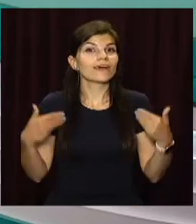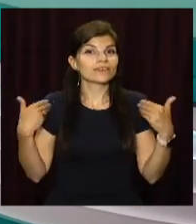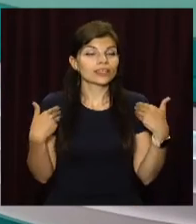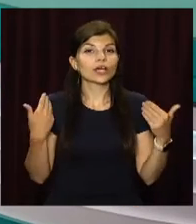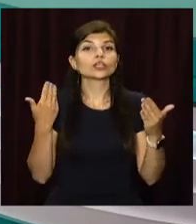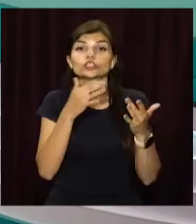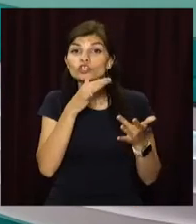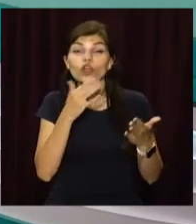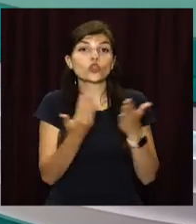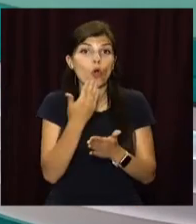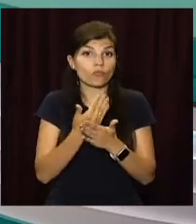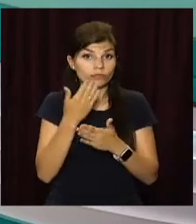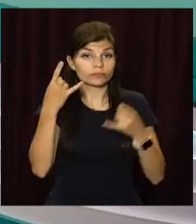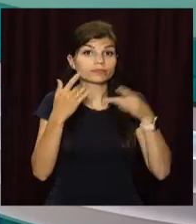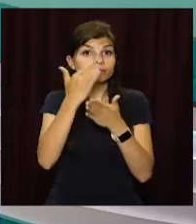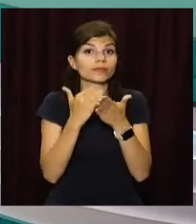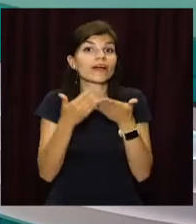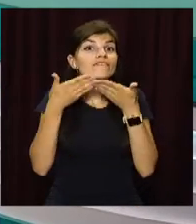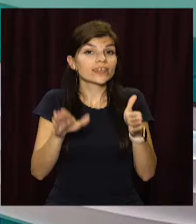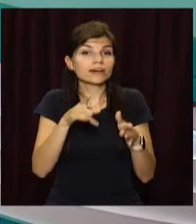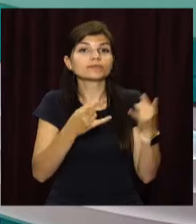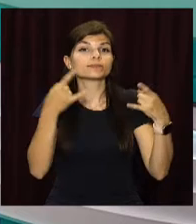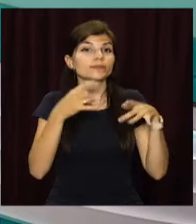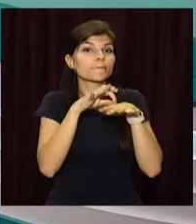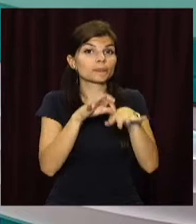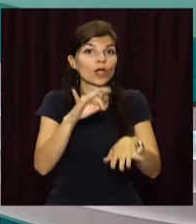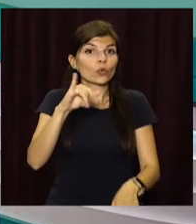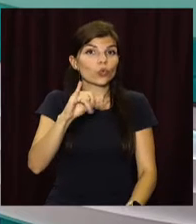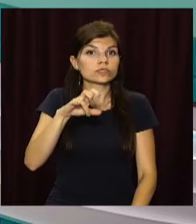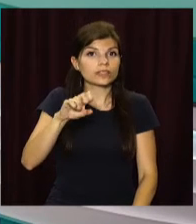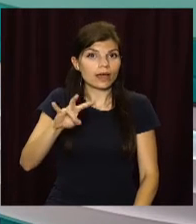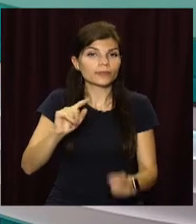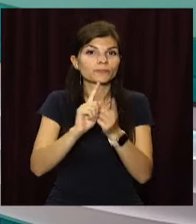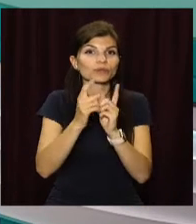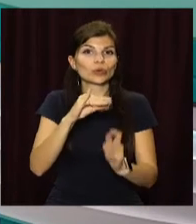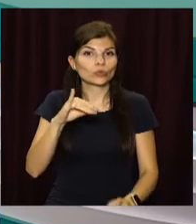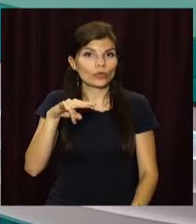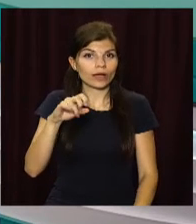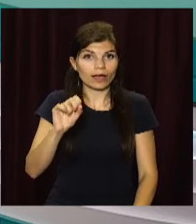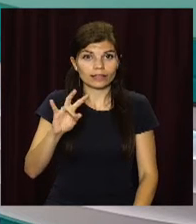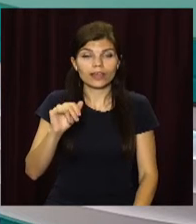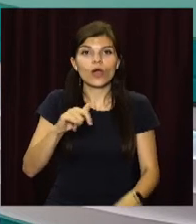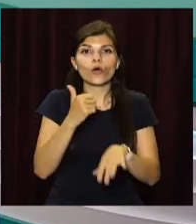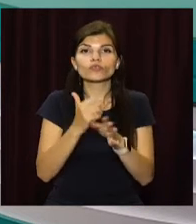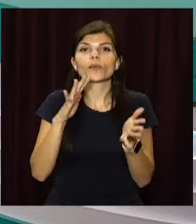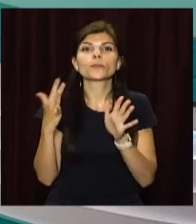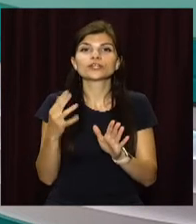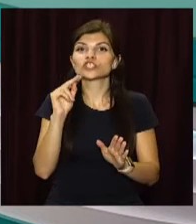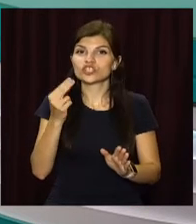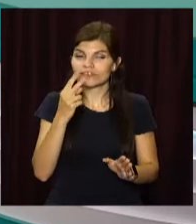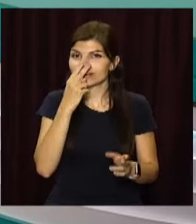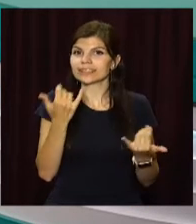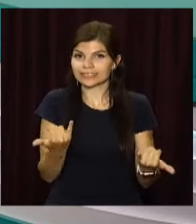Вітаю. Час новин на відкритому. У студії для вас працюють Руслана Козиряцька та сурдоперекладачка Юліана Пуговкіна. Про головні події